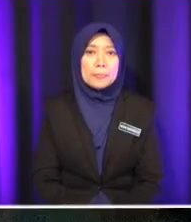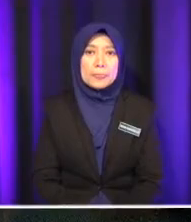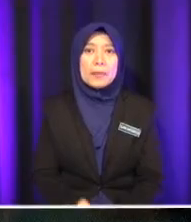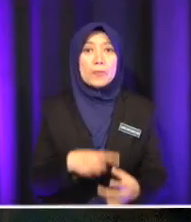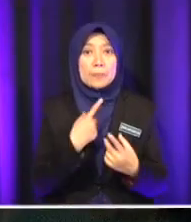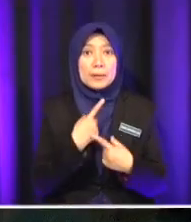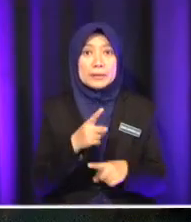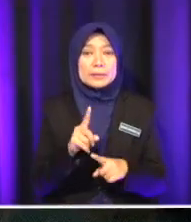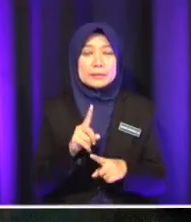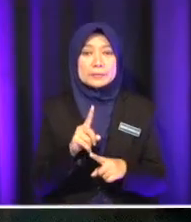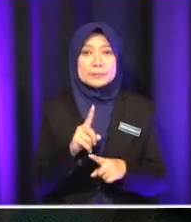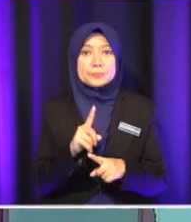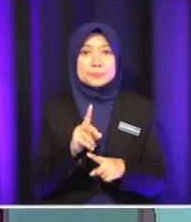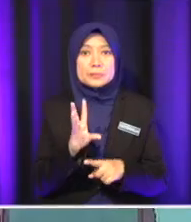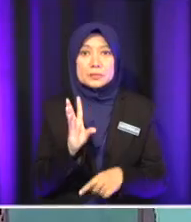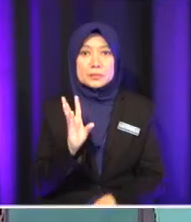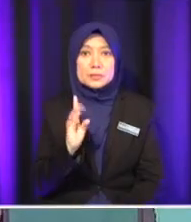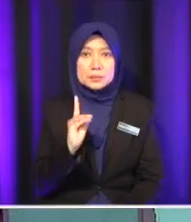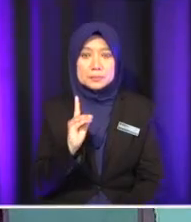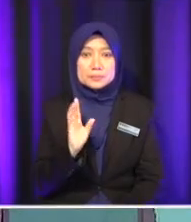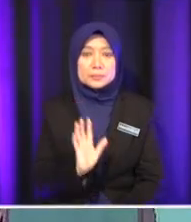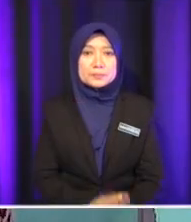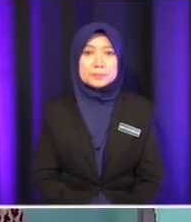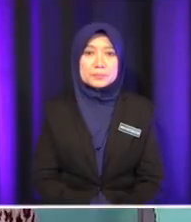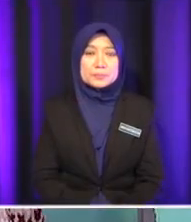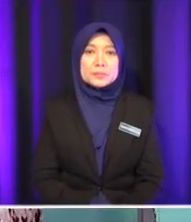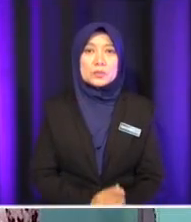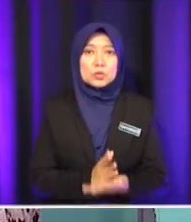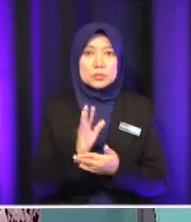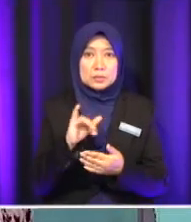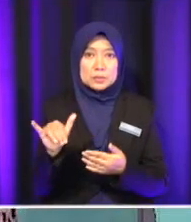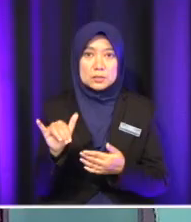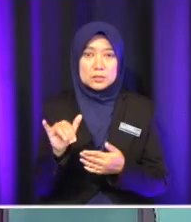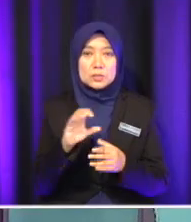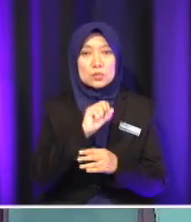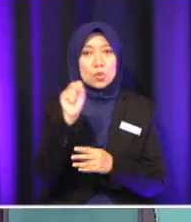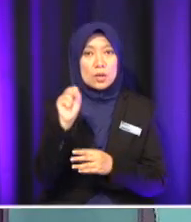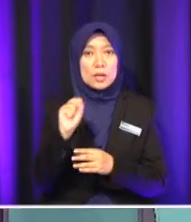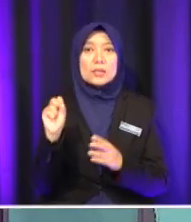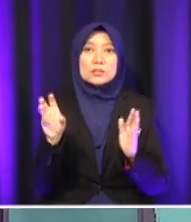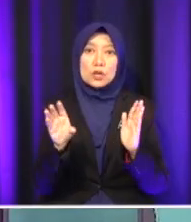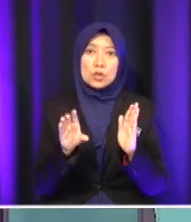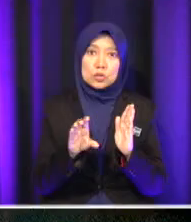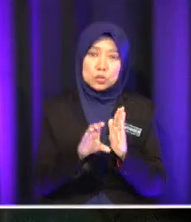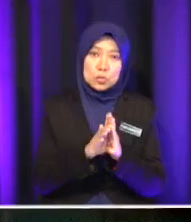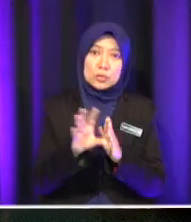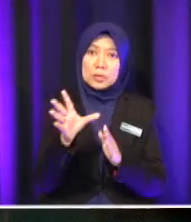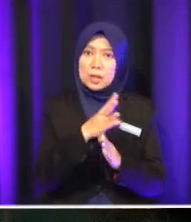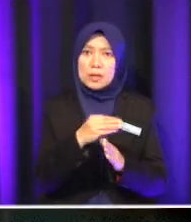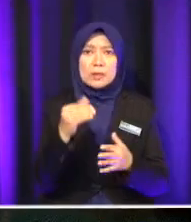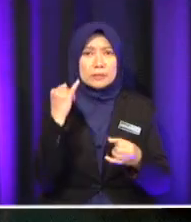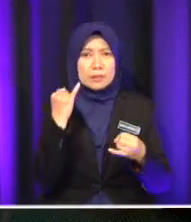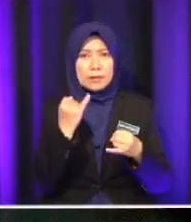ialah di Oke seterusnya soal dan contoh seterusnya Oke ini suara yang terakhir ya